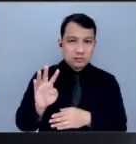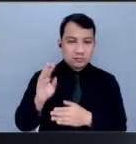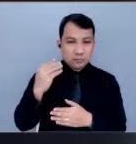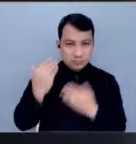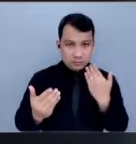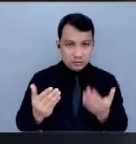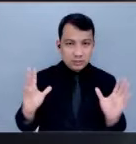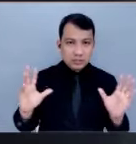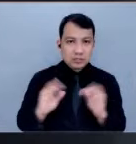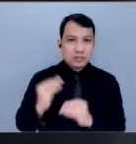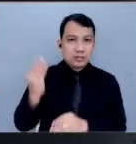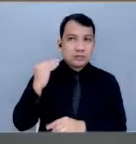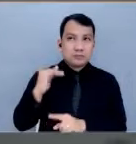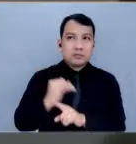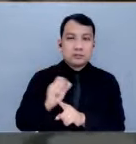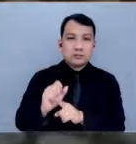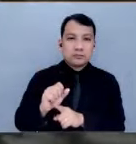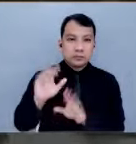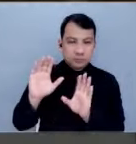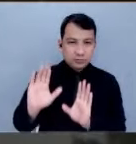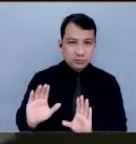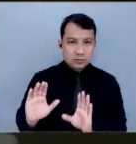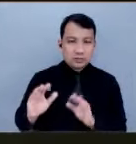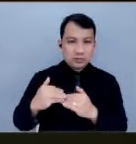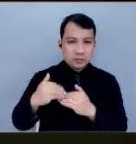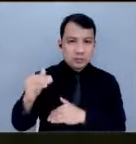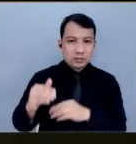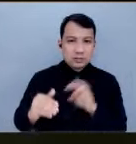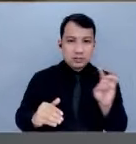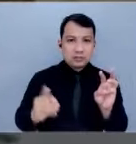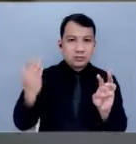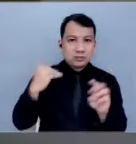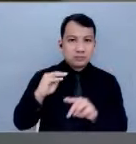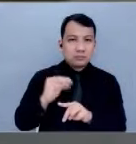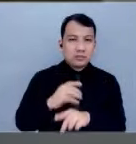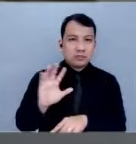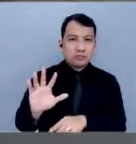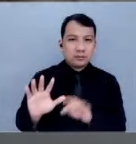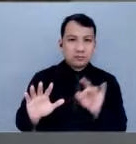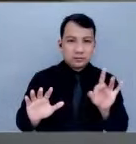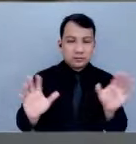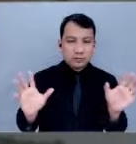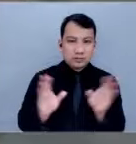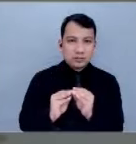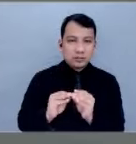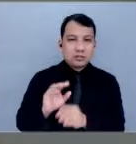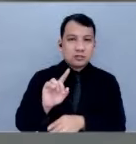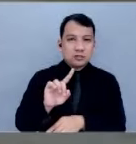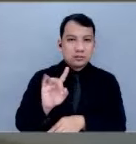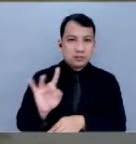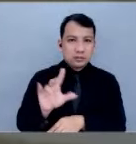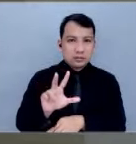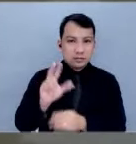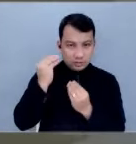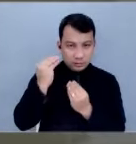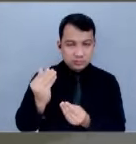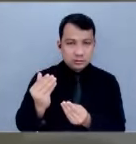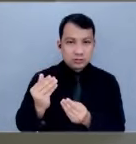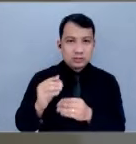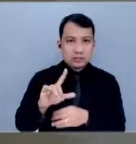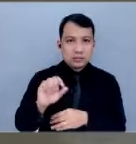noong mga nakalipas na linggo. Mula sa 6 lang noong May 5 hanggang 18, pumalo sa 83 ang naitalang